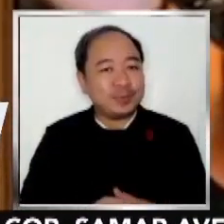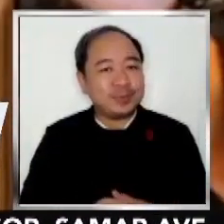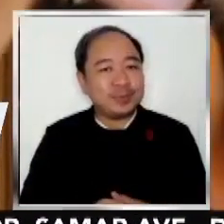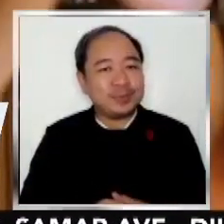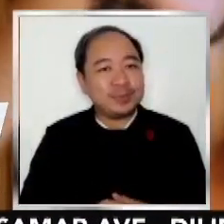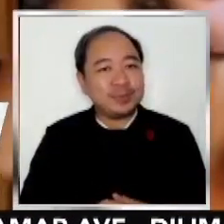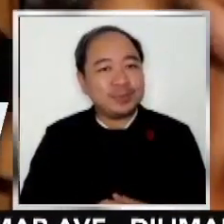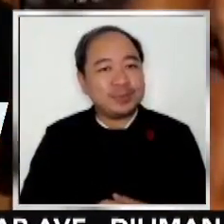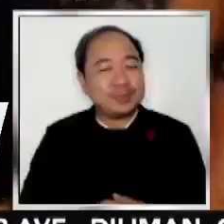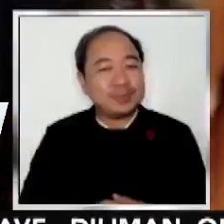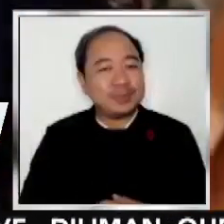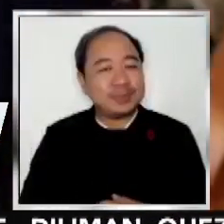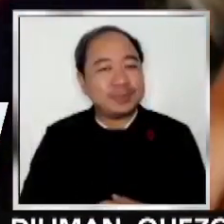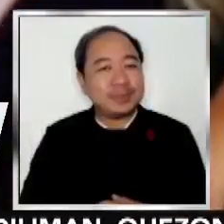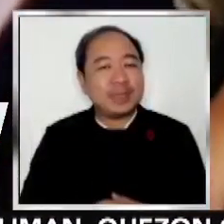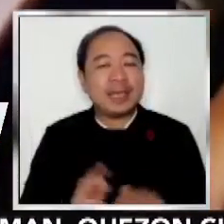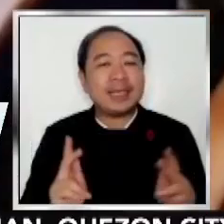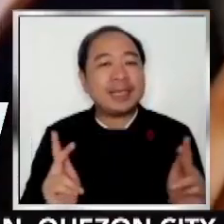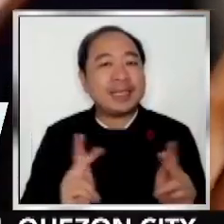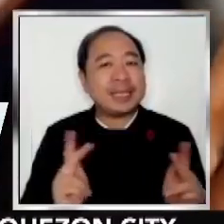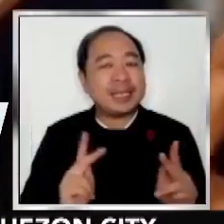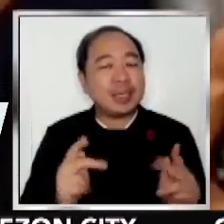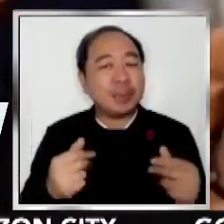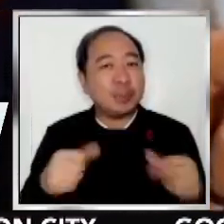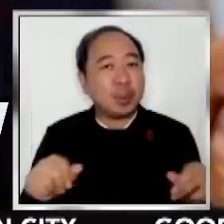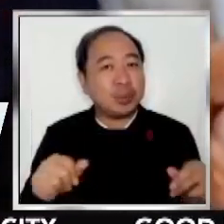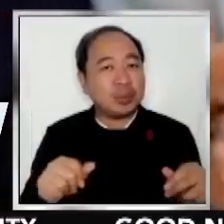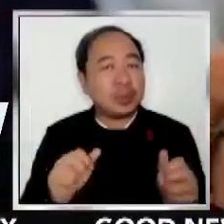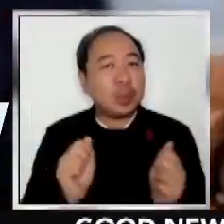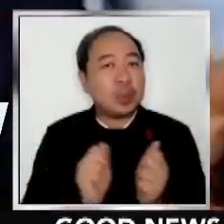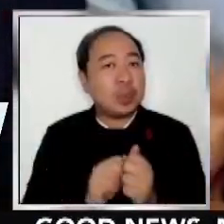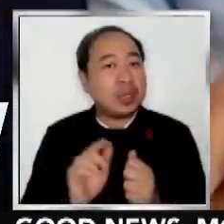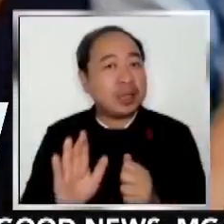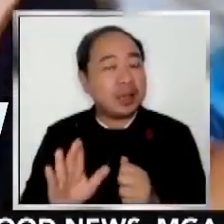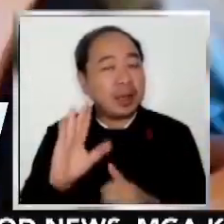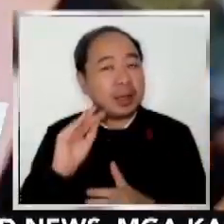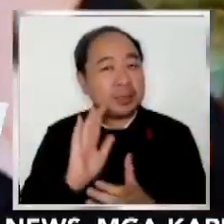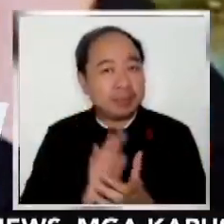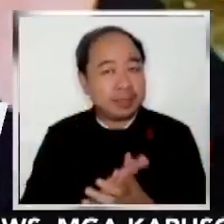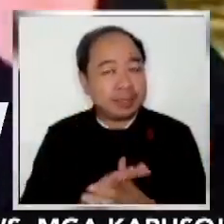At kilig posts featuring her husband, Ding Dong Dantes.